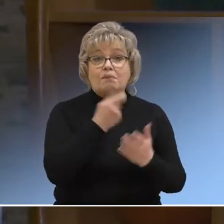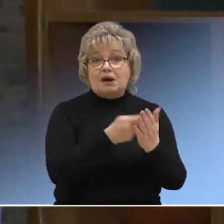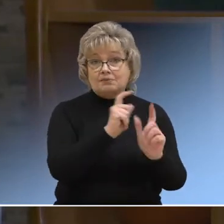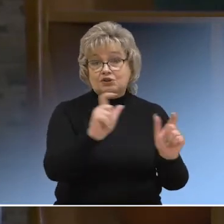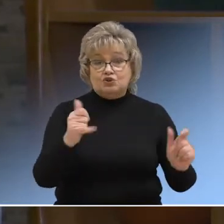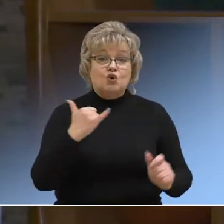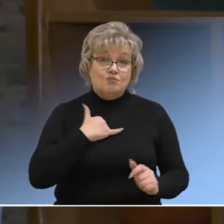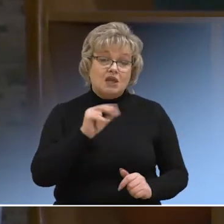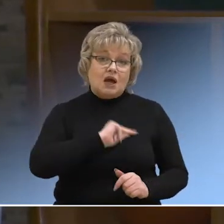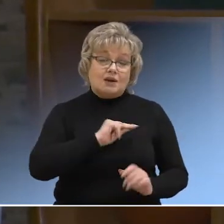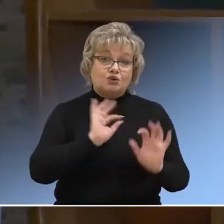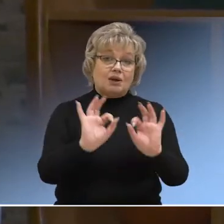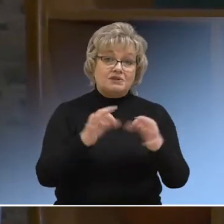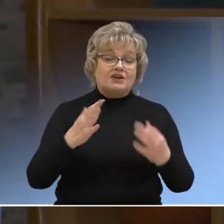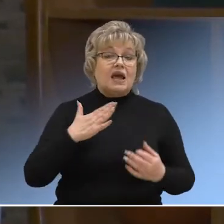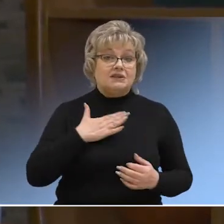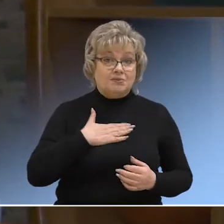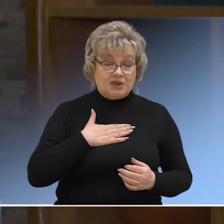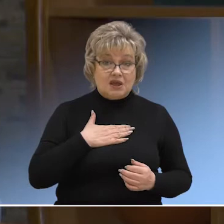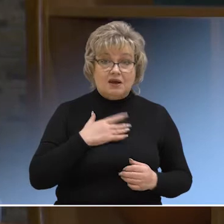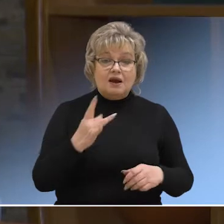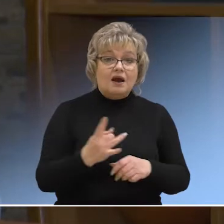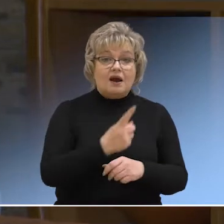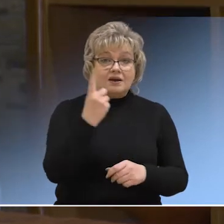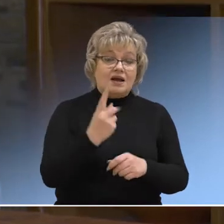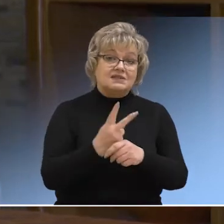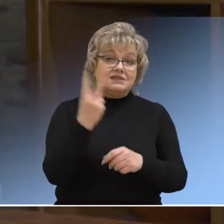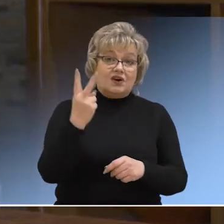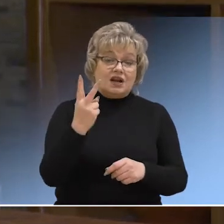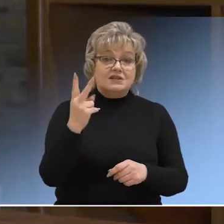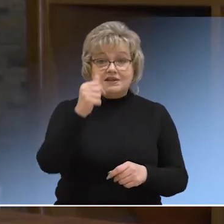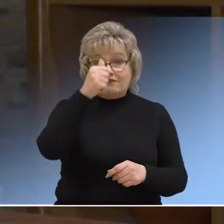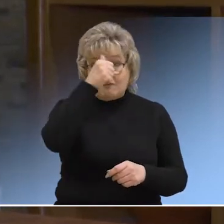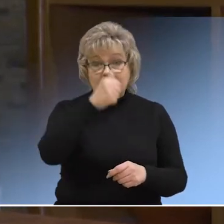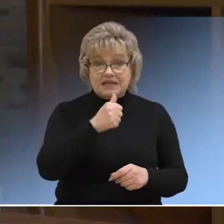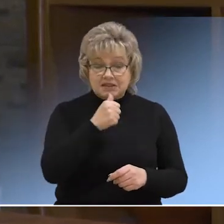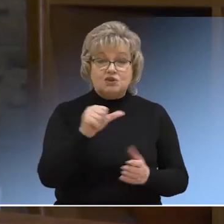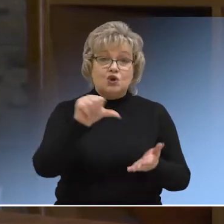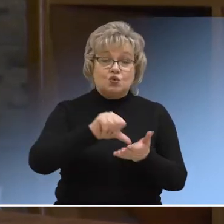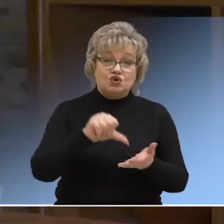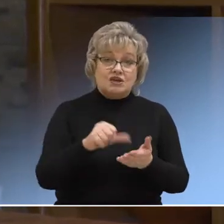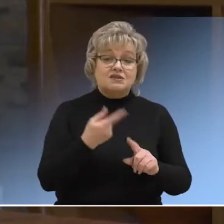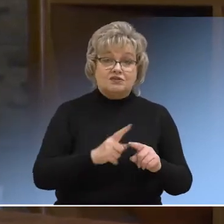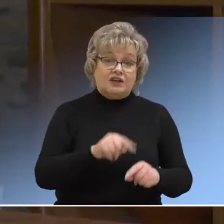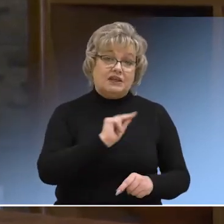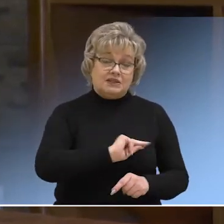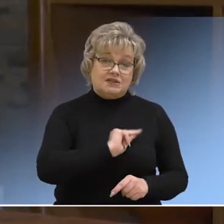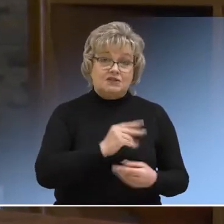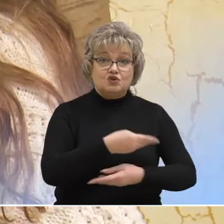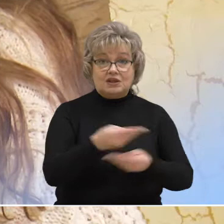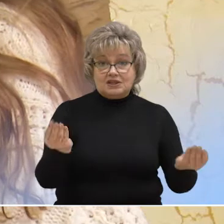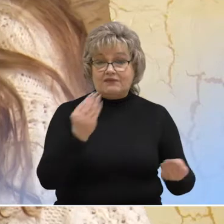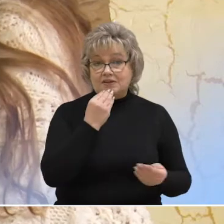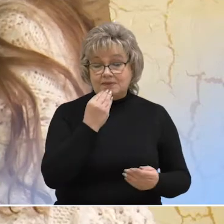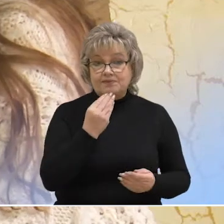у меня работа позволяет мне раза 2-3 в месяц участвовать в деятельности, готовить,